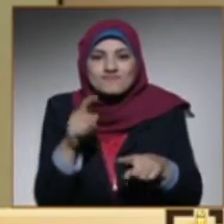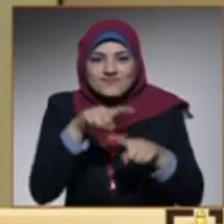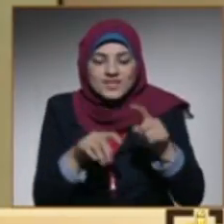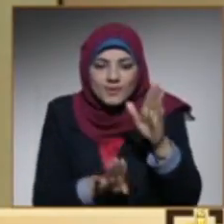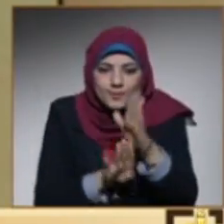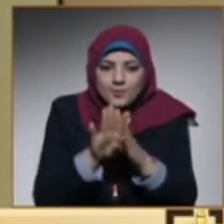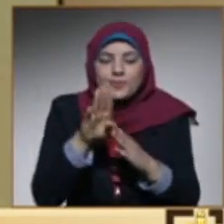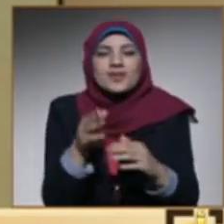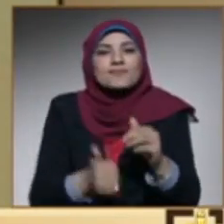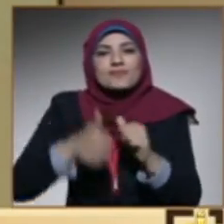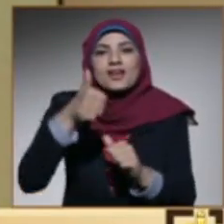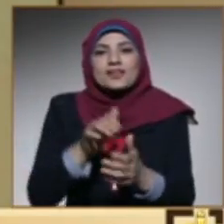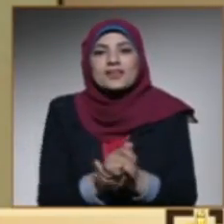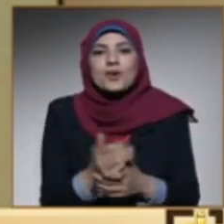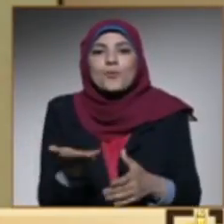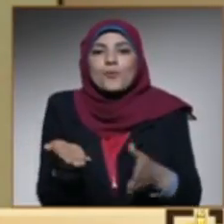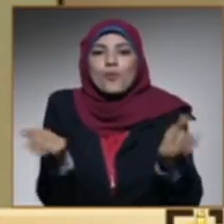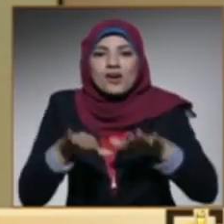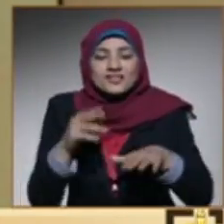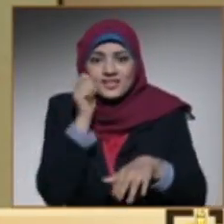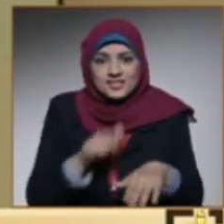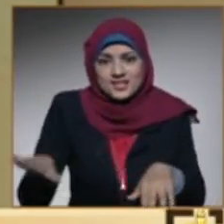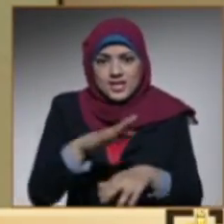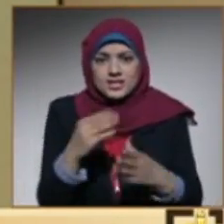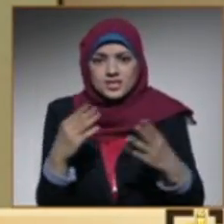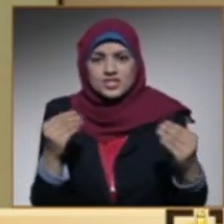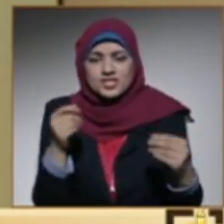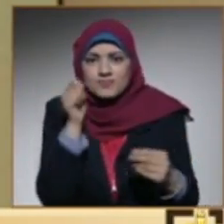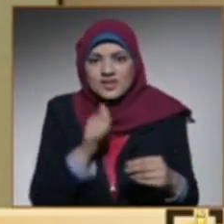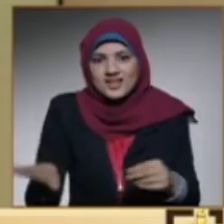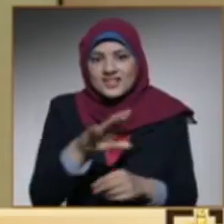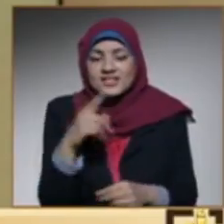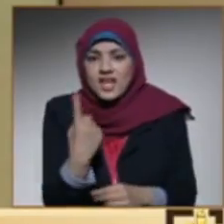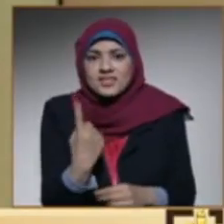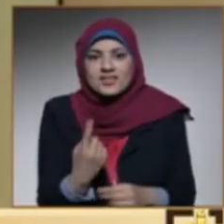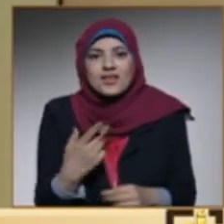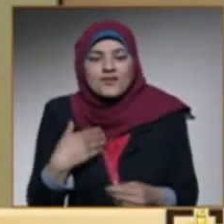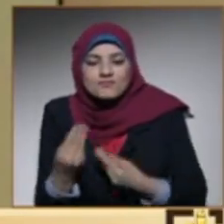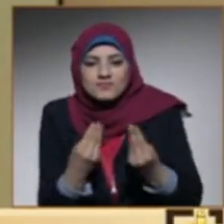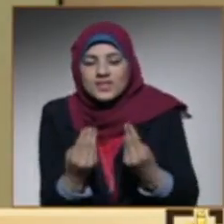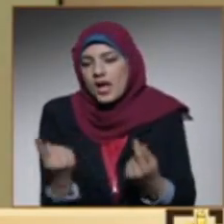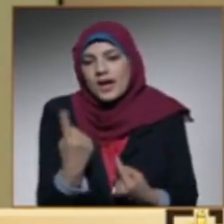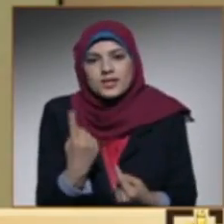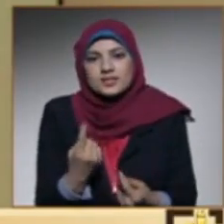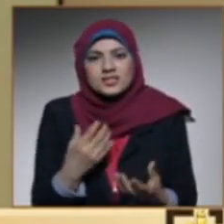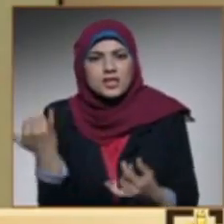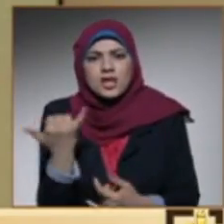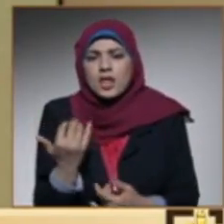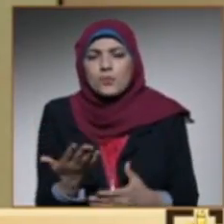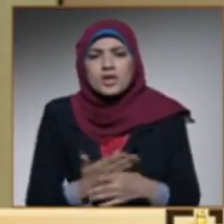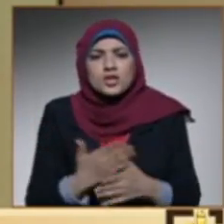يمكن الحقيقة أكتر من ناس كتير يعني ناس عادية في طريقة التعامل. فعلا معاملتهم مختلفة